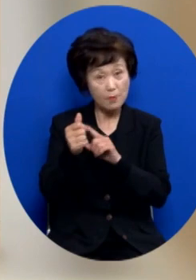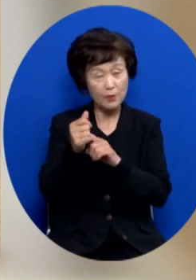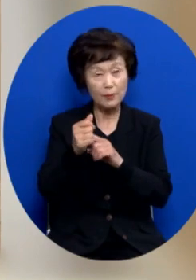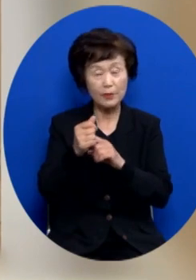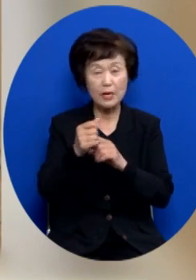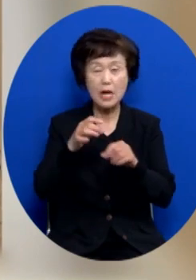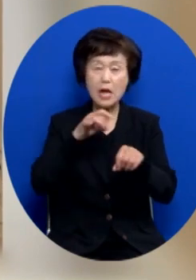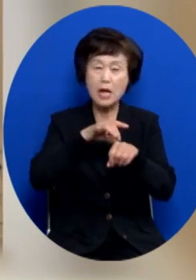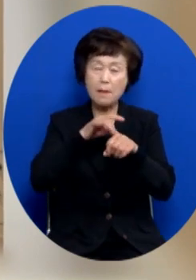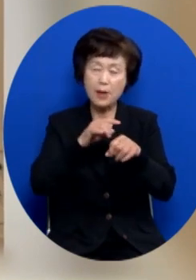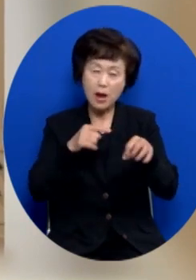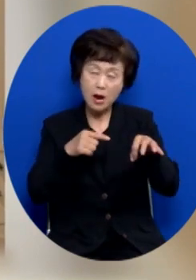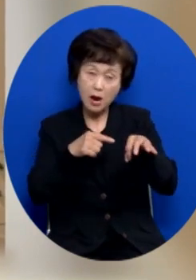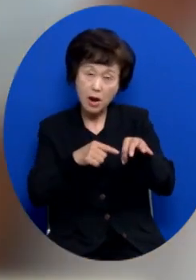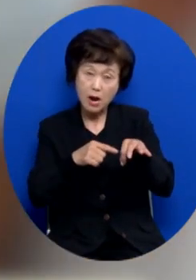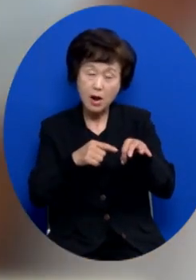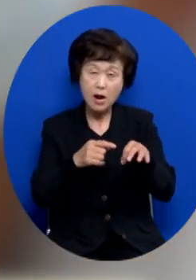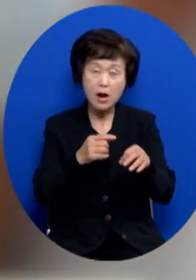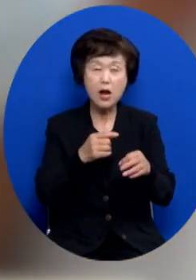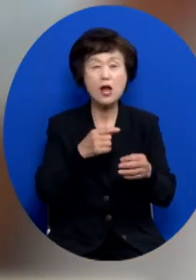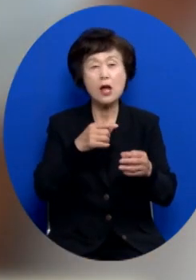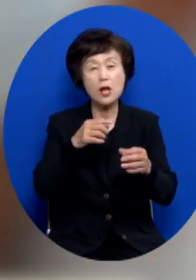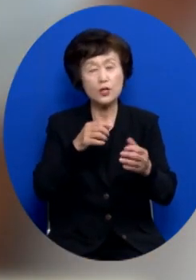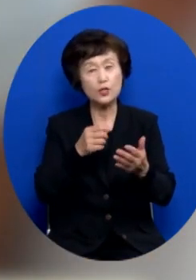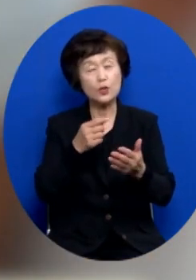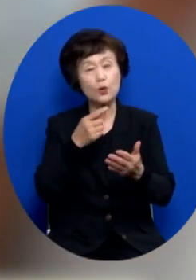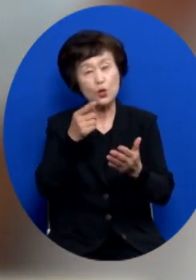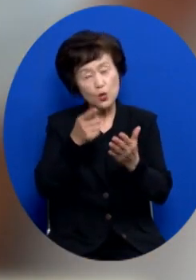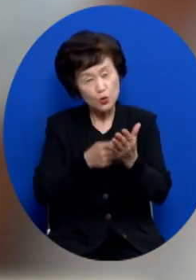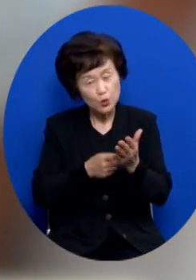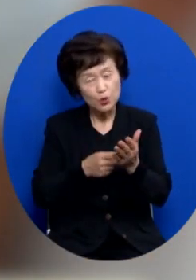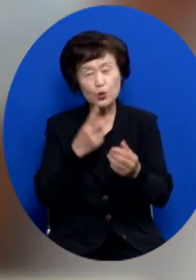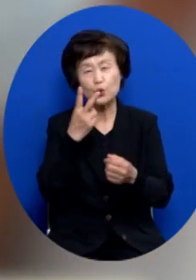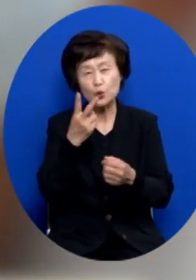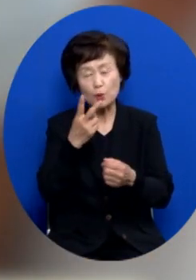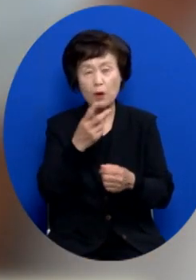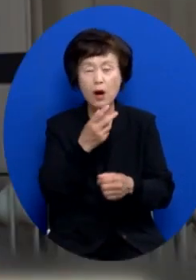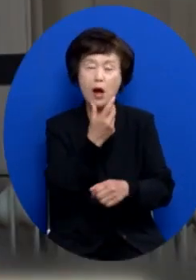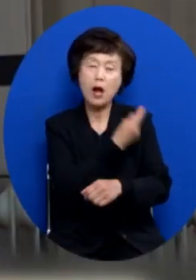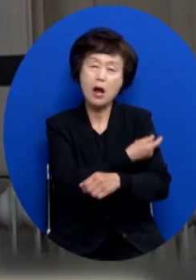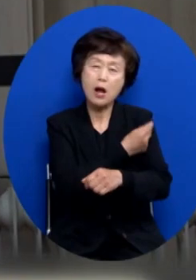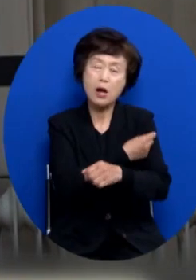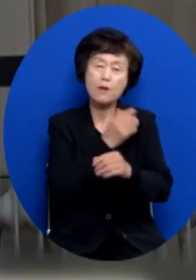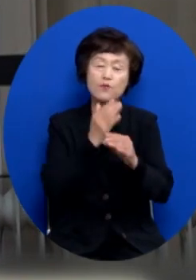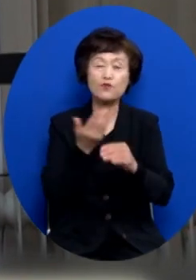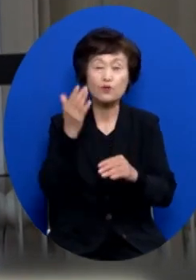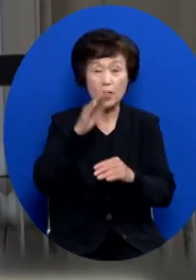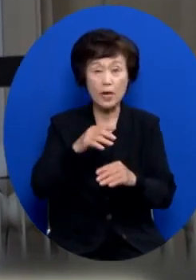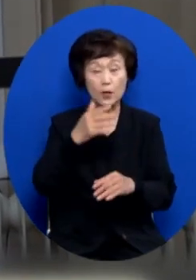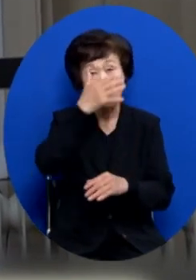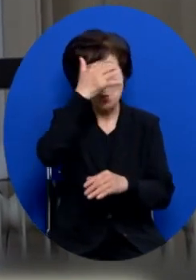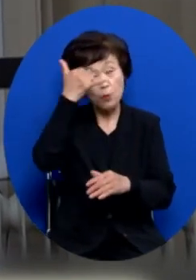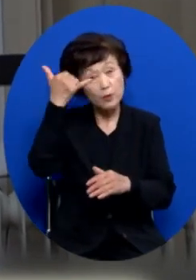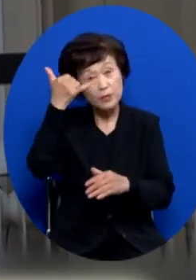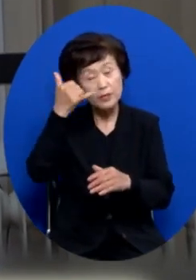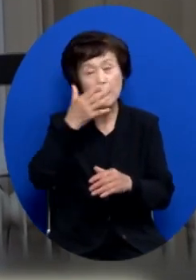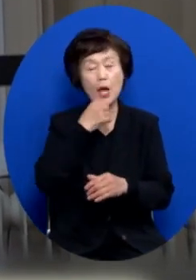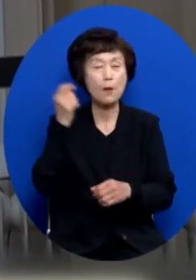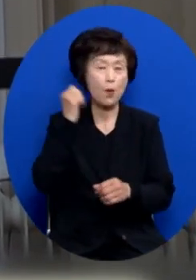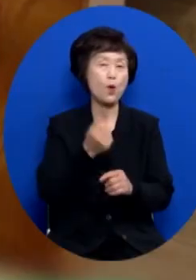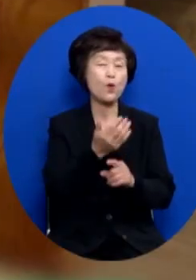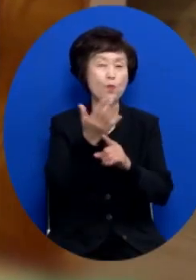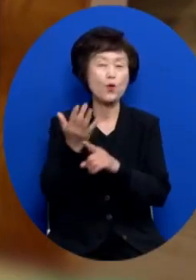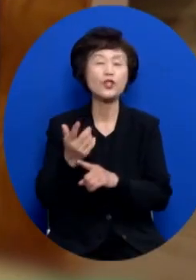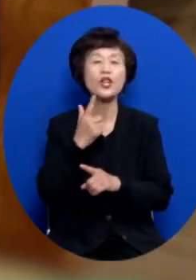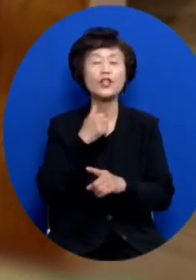골수이식 수술만 두 번, 항암치료까지 받으면서도 조부모에게 복음을 전한 바 있습니다. 자살 시도까지 했지만 하나님